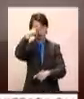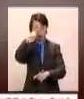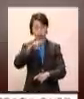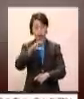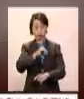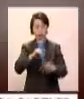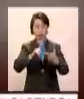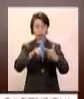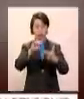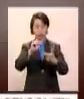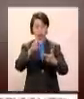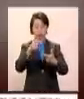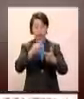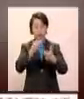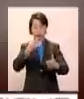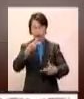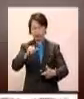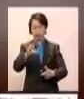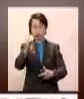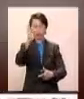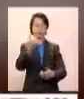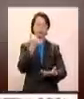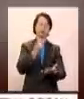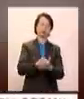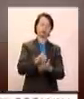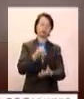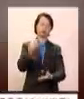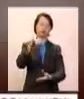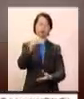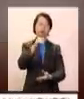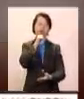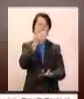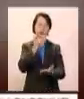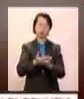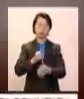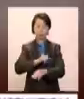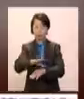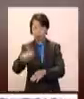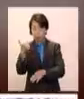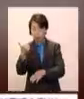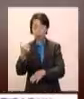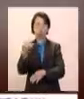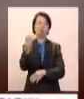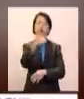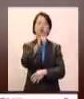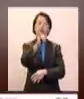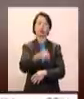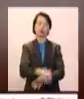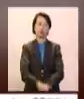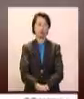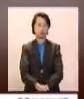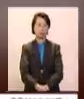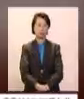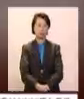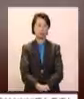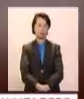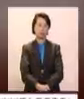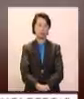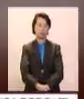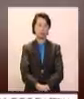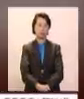Farj Ibrahim dari Syria sebelum ini yang dilihat kurang memberi impak kepada pasukan.